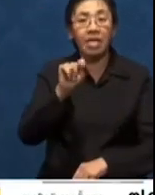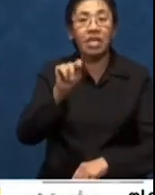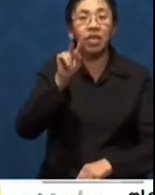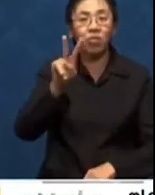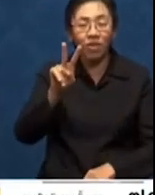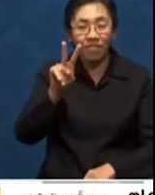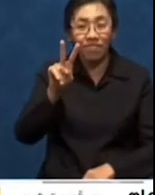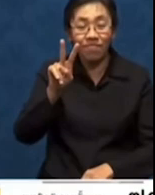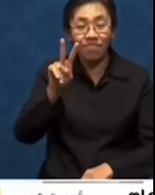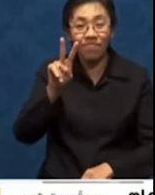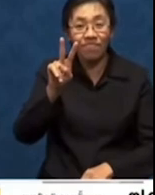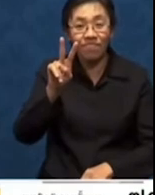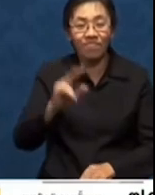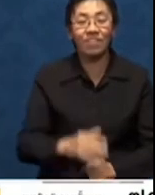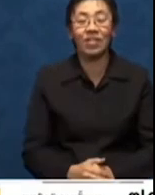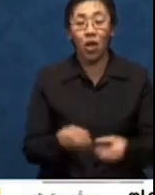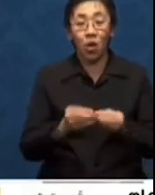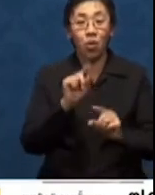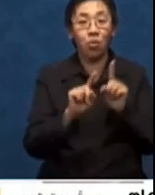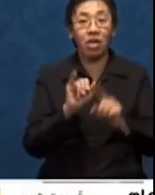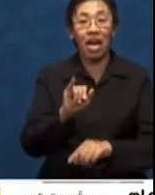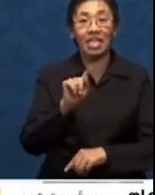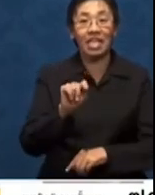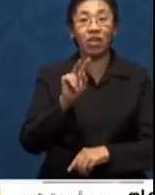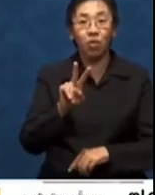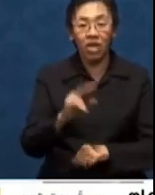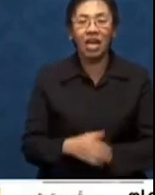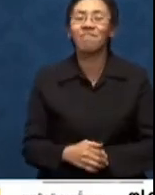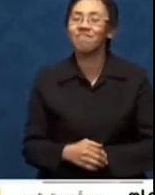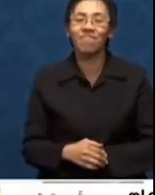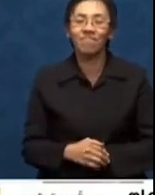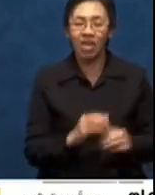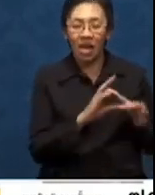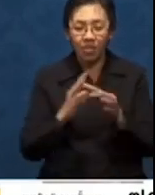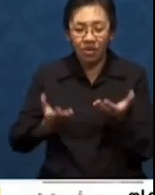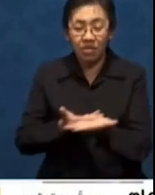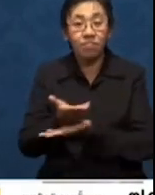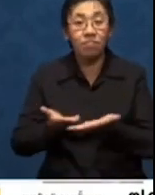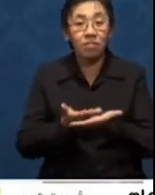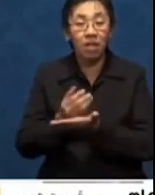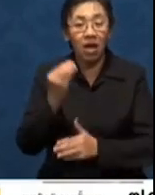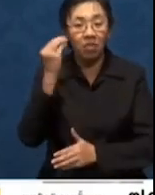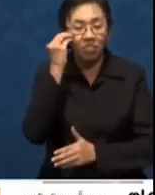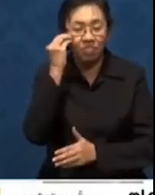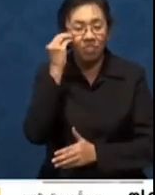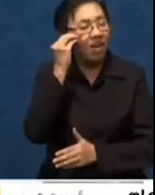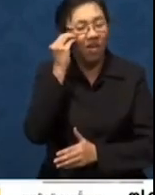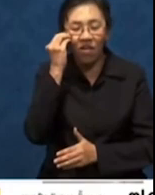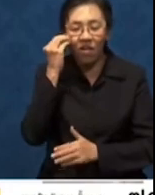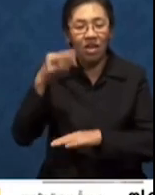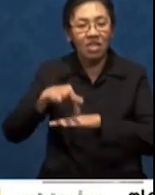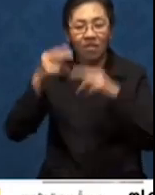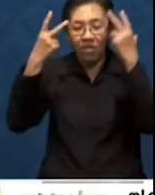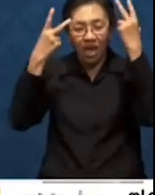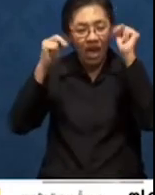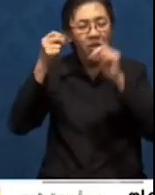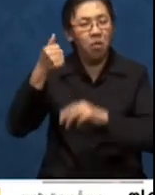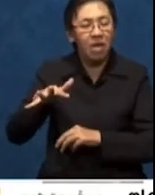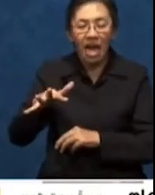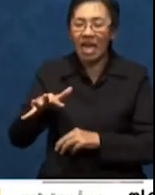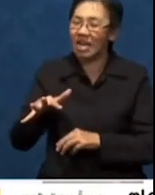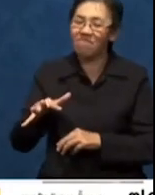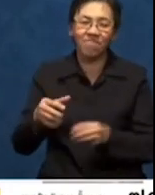ไม่สามารถใช้เป็นเกณฑ์ในการพิจารณาได้ว่าคุณพิธาไม่สามารถดำรงตำแหน่งนายกรัฐมนตรี